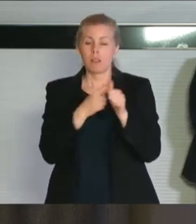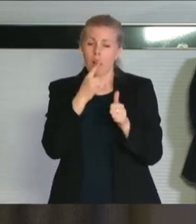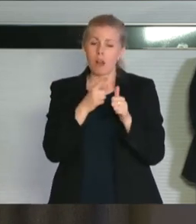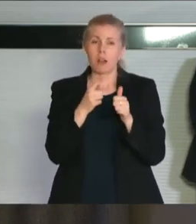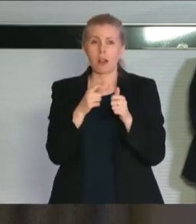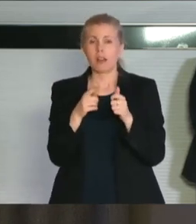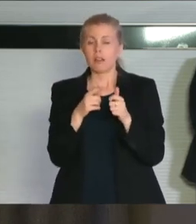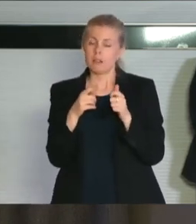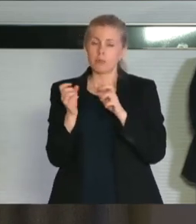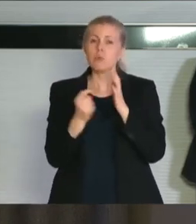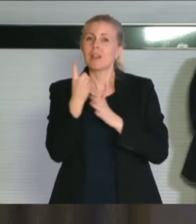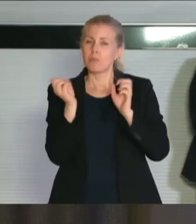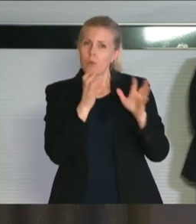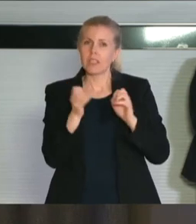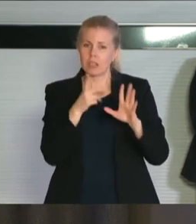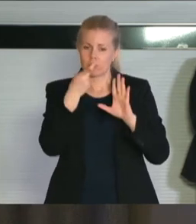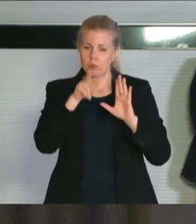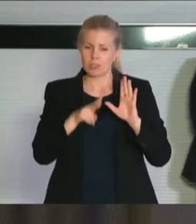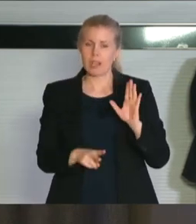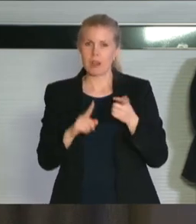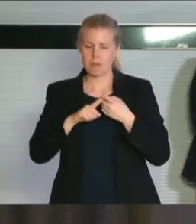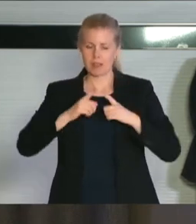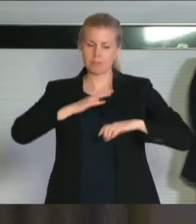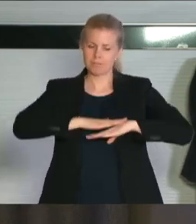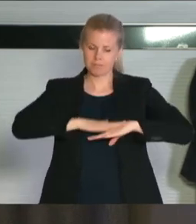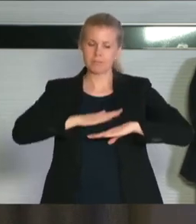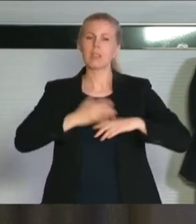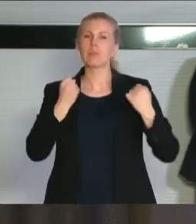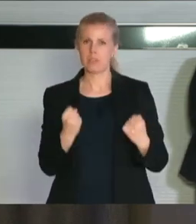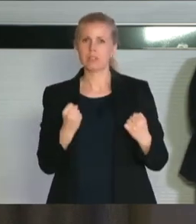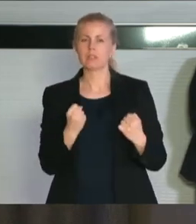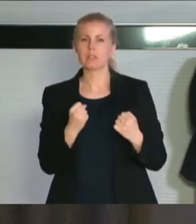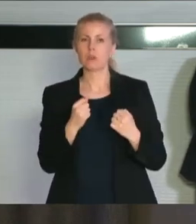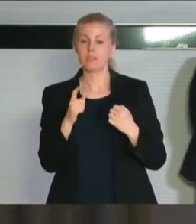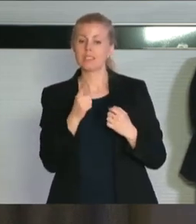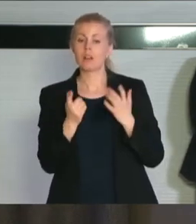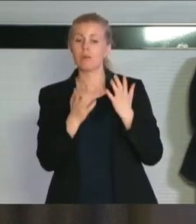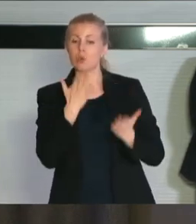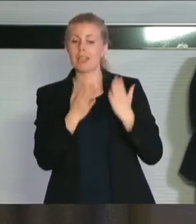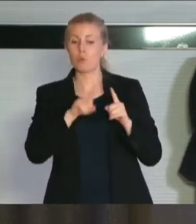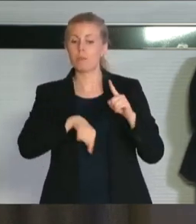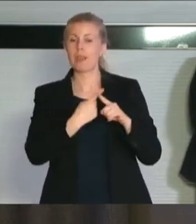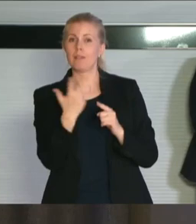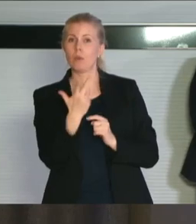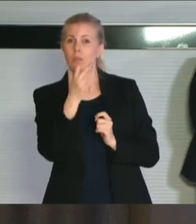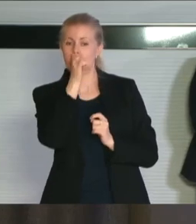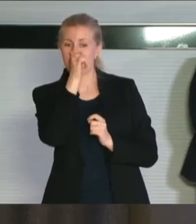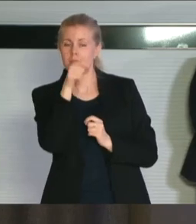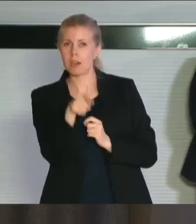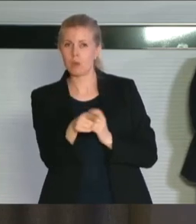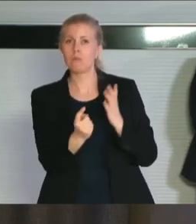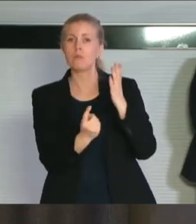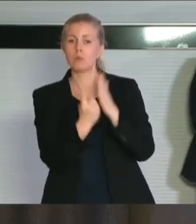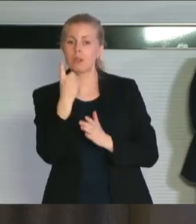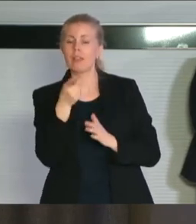men hovedgrepene de vil stå fast. Og så vil vi gjøre en ny vurdering 8. april frem mot eventuelle